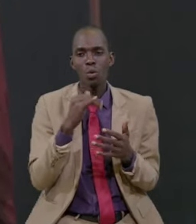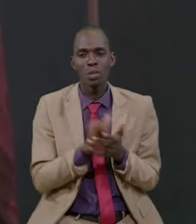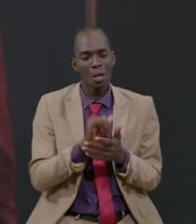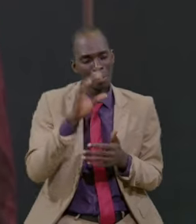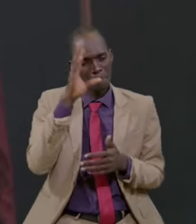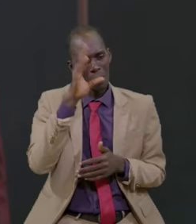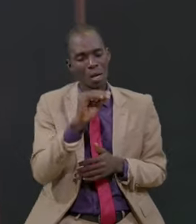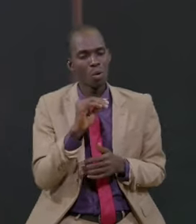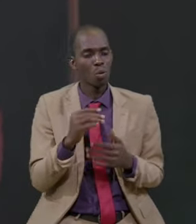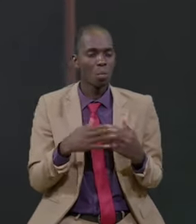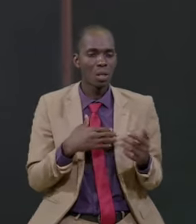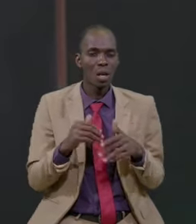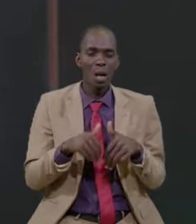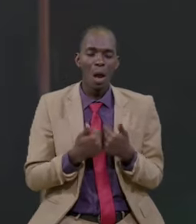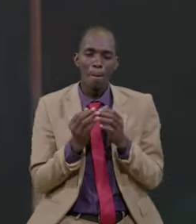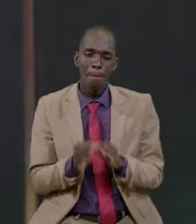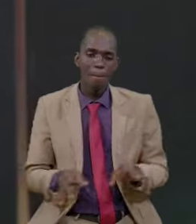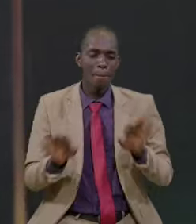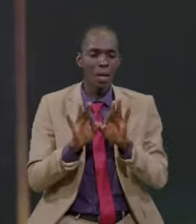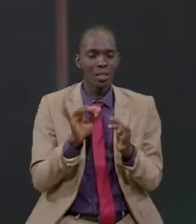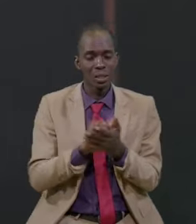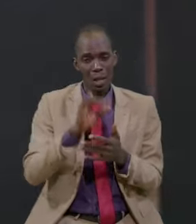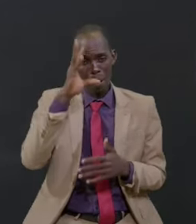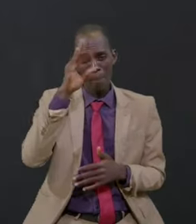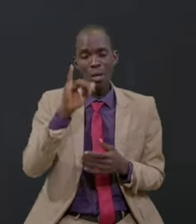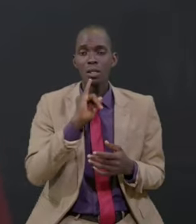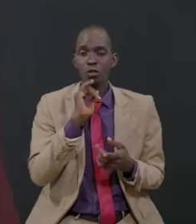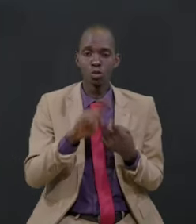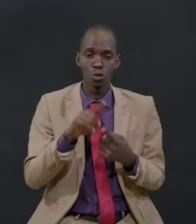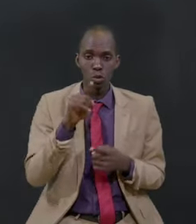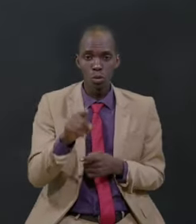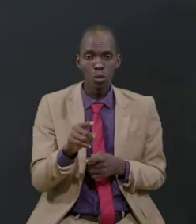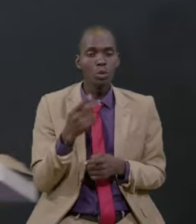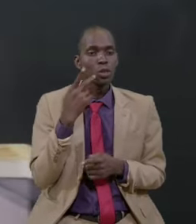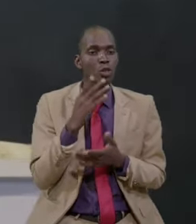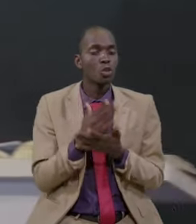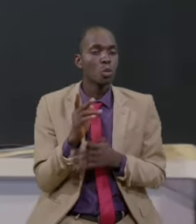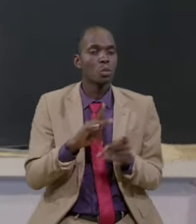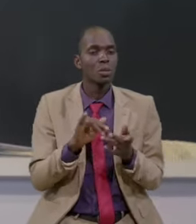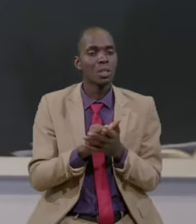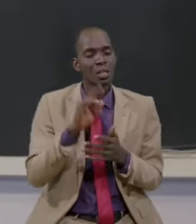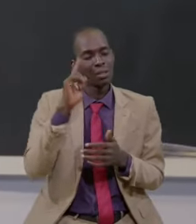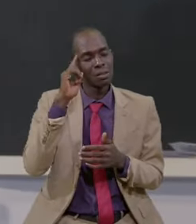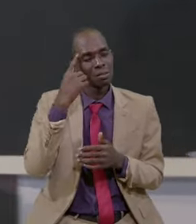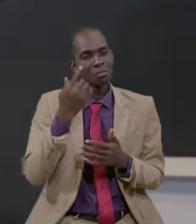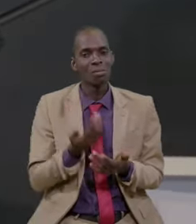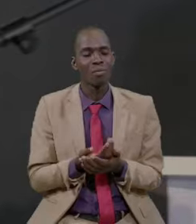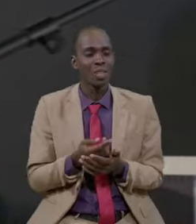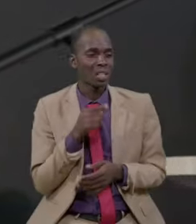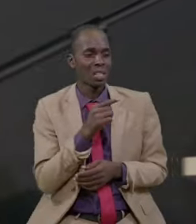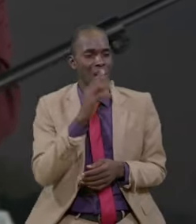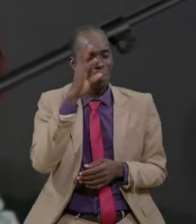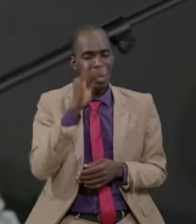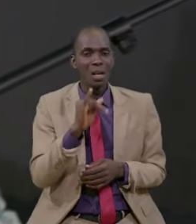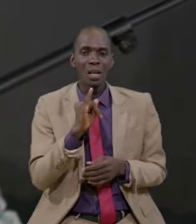qui, peu importe l'utilité de cet homme. Hein. Vous savez, il y a des gens qui pensent cet homme-là nous